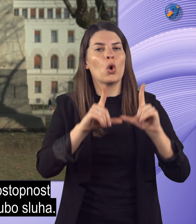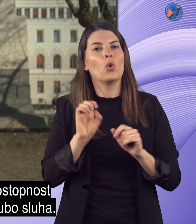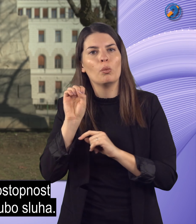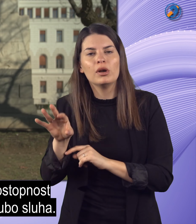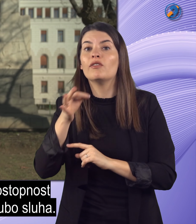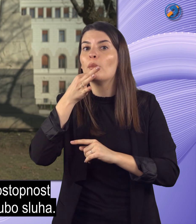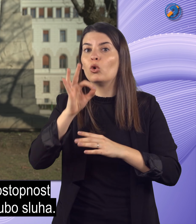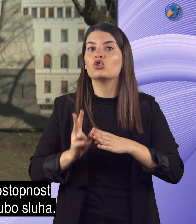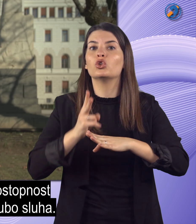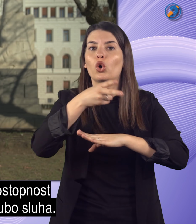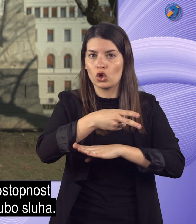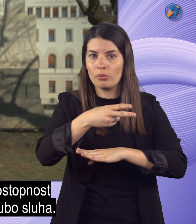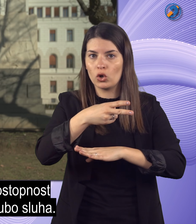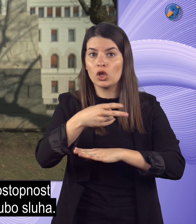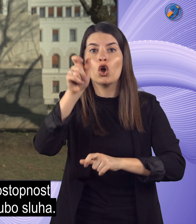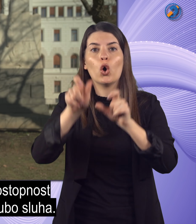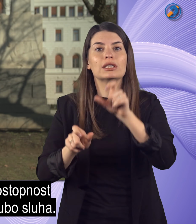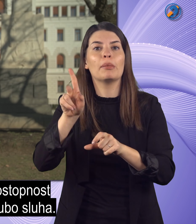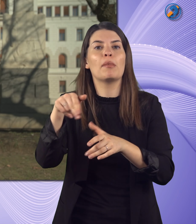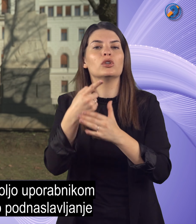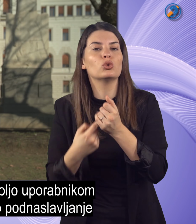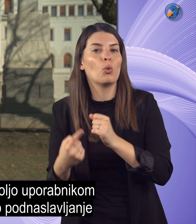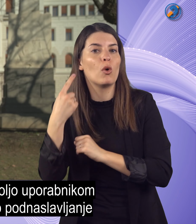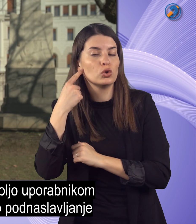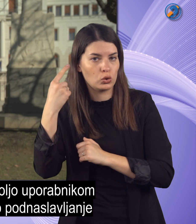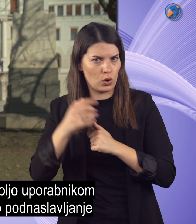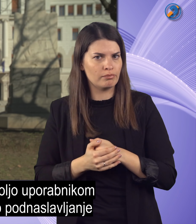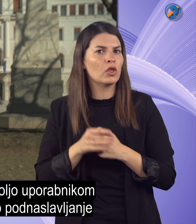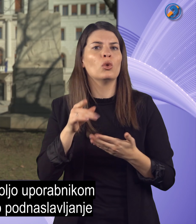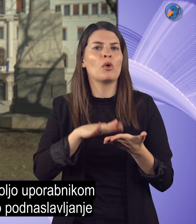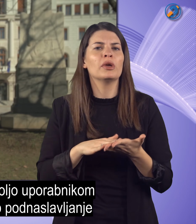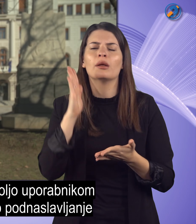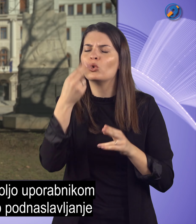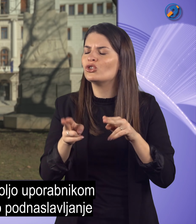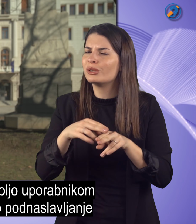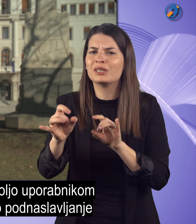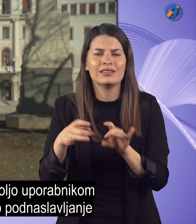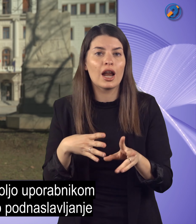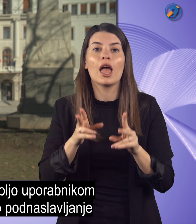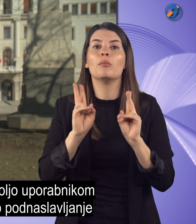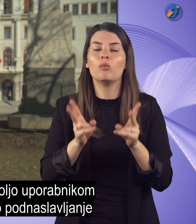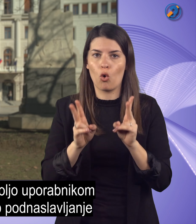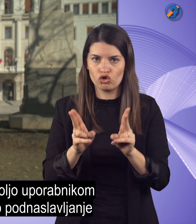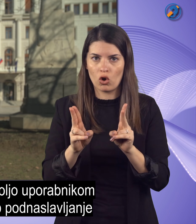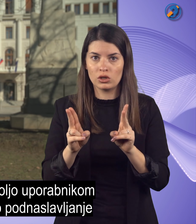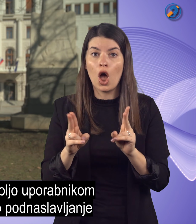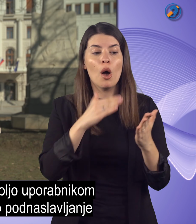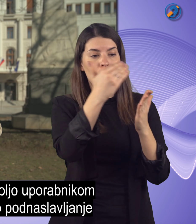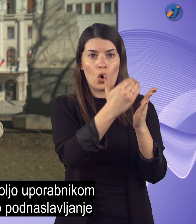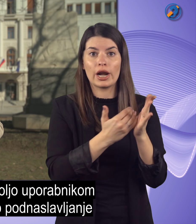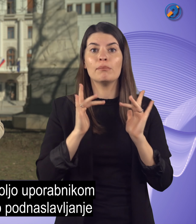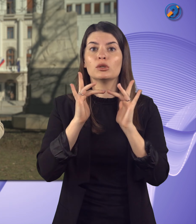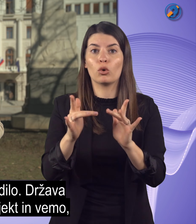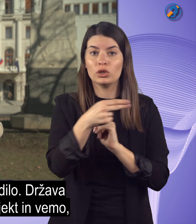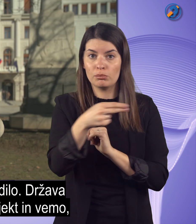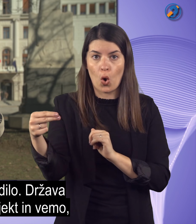vplivala na boljšo dostopnost za ljudi z izgubo sluha, torej da bo čimprej na voljo uporabnikom program za sprotno